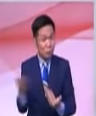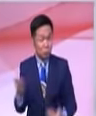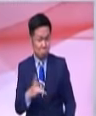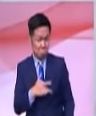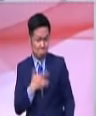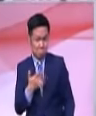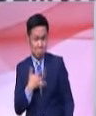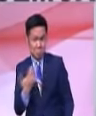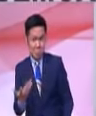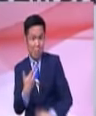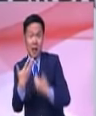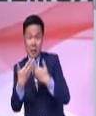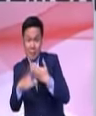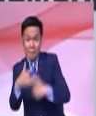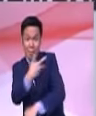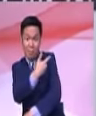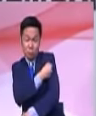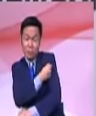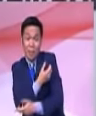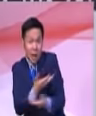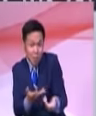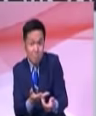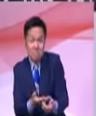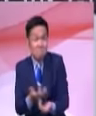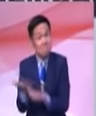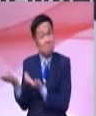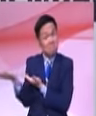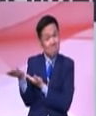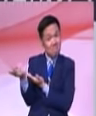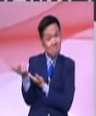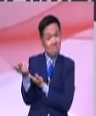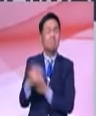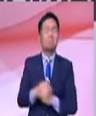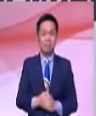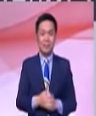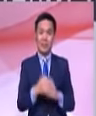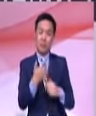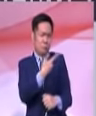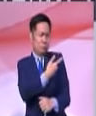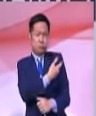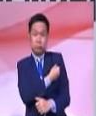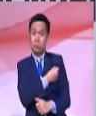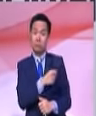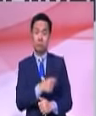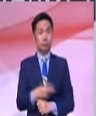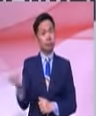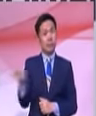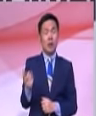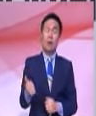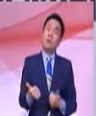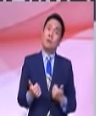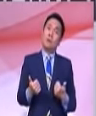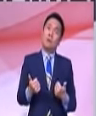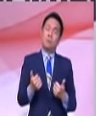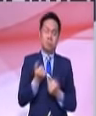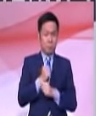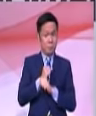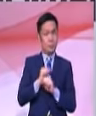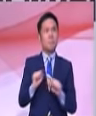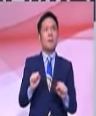penerima vaksinasi fasa kedua ini. Pastinya selepas menerima suntikan, mereka merasa lebih